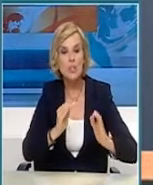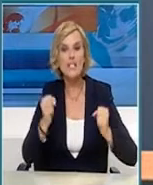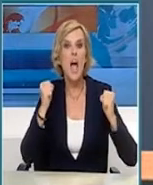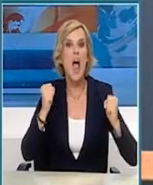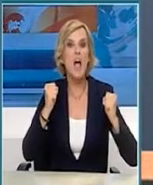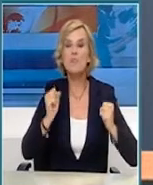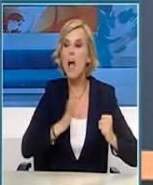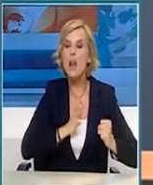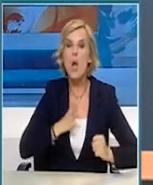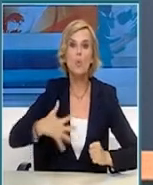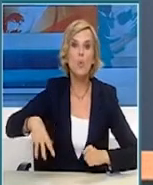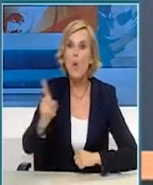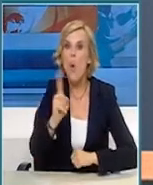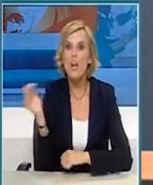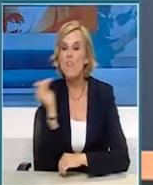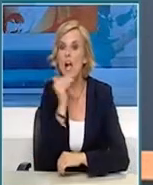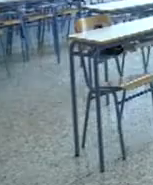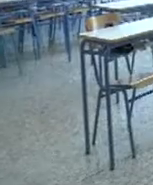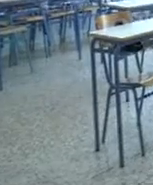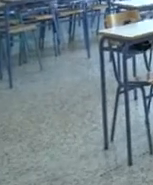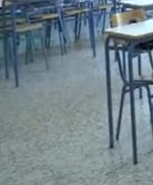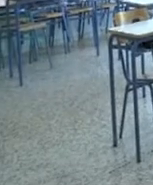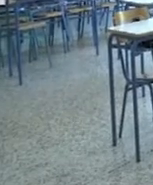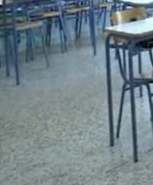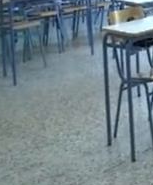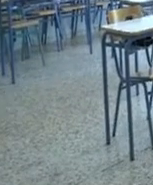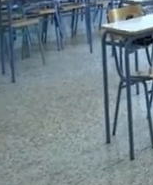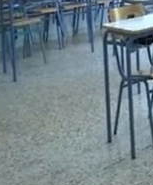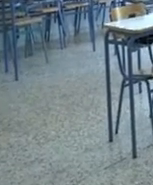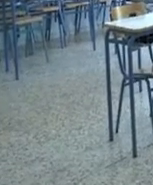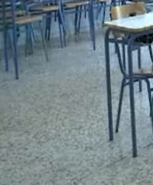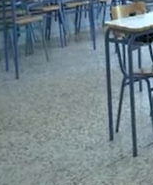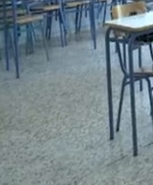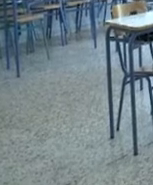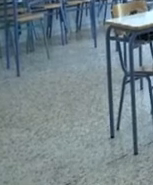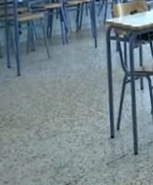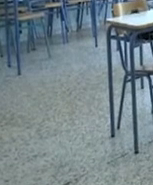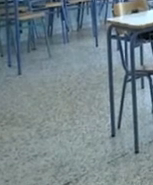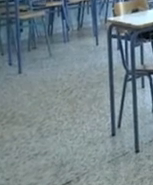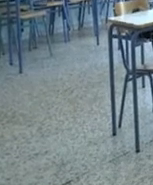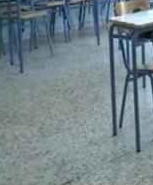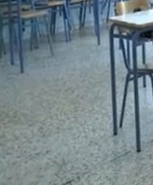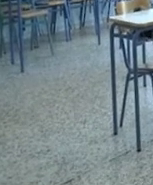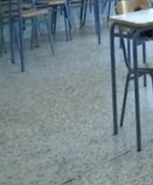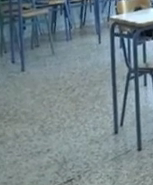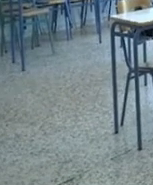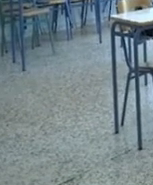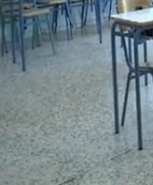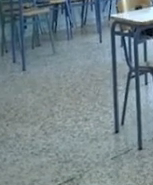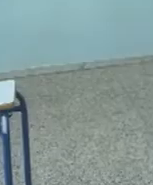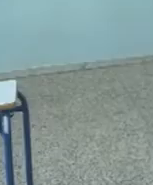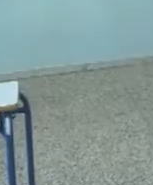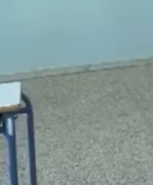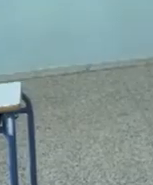και την τελικά εθελοντική του συμμετοχή. Ιδιαίτερη ωστόσο ήταν η αναφορά του στο ζήτημα της επιστροφής των μαθητών